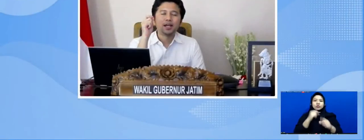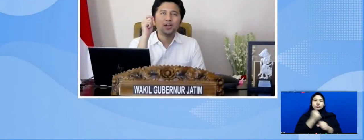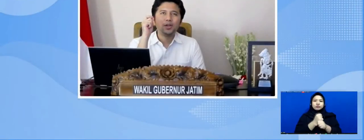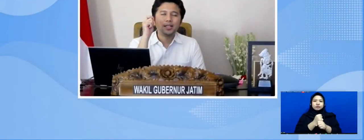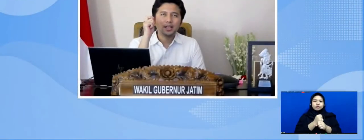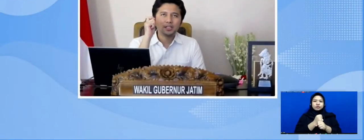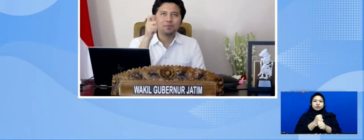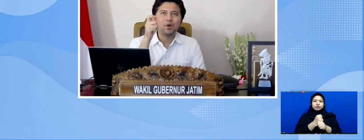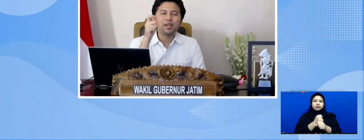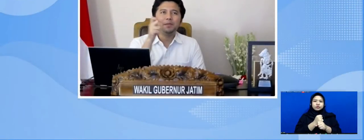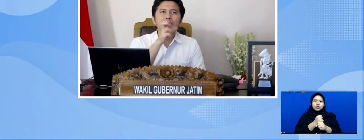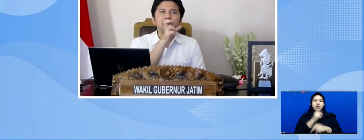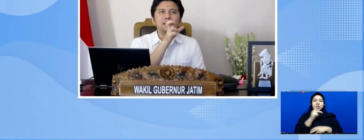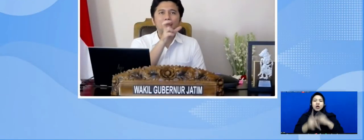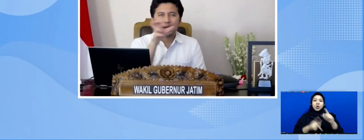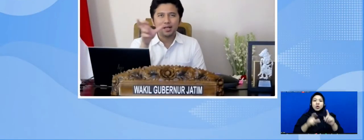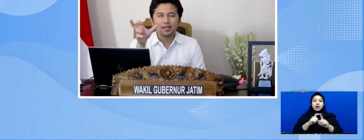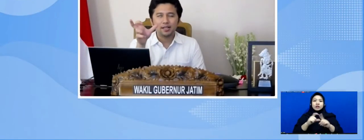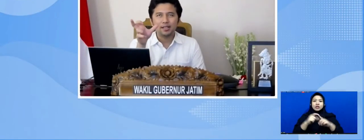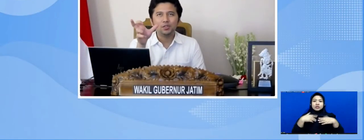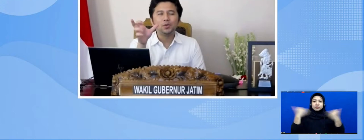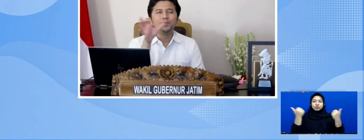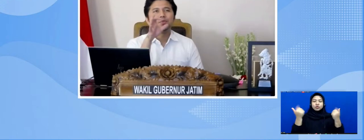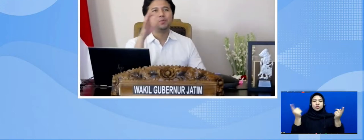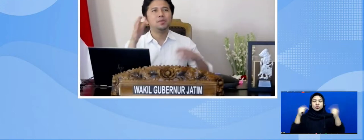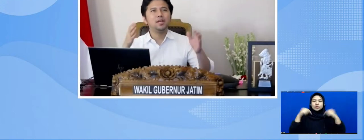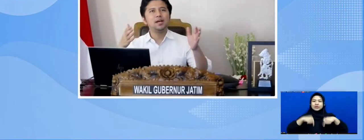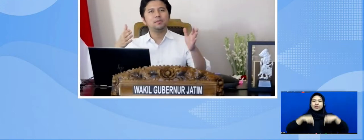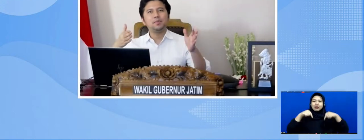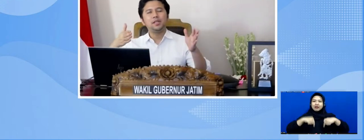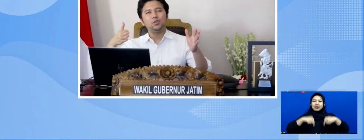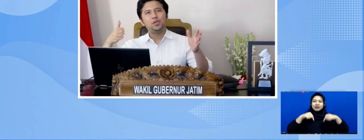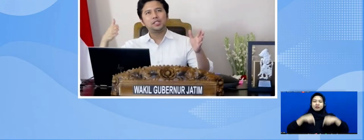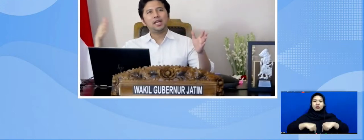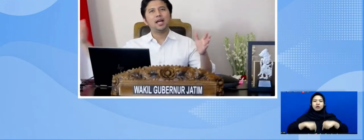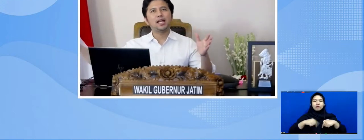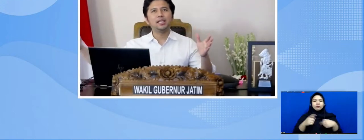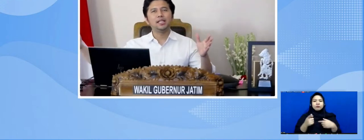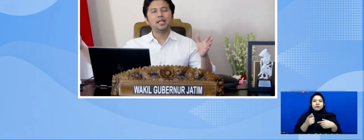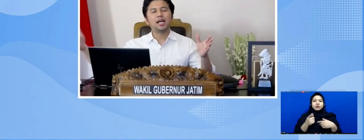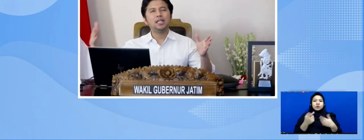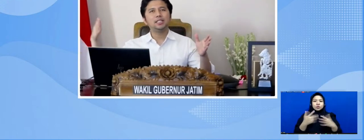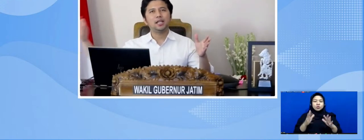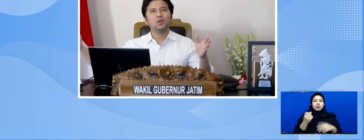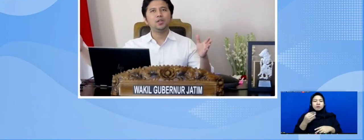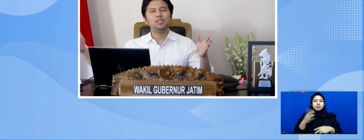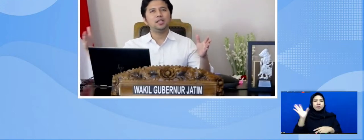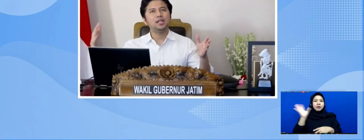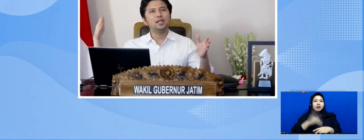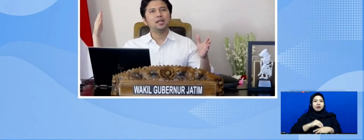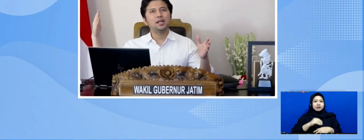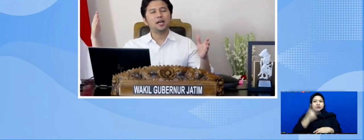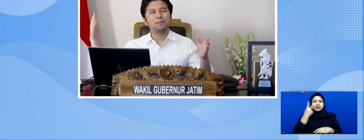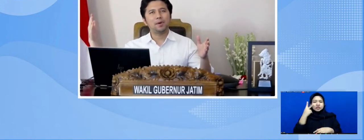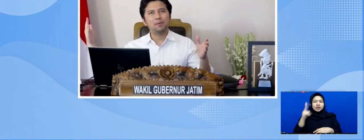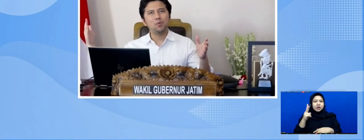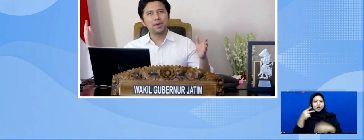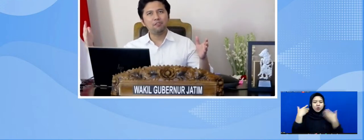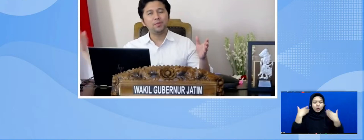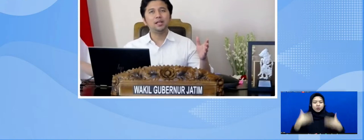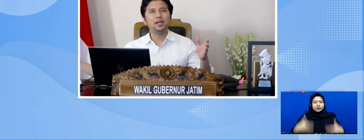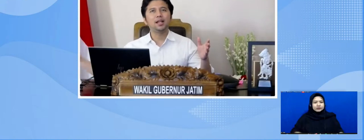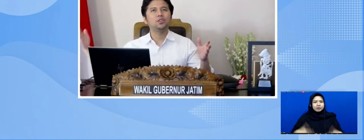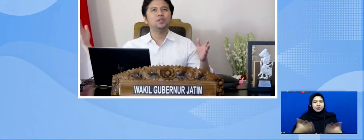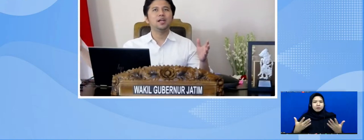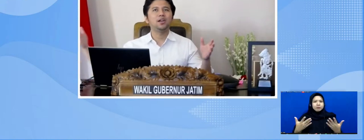Ya, kalau data kesembuhan ini memang sekarang, itu dia begitu sudah sekian hari, akan dicek kondisinya apakah,